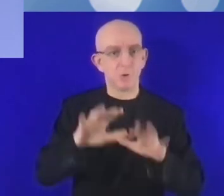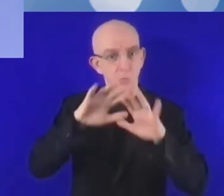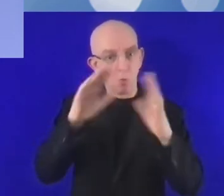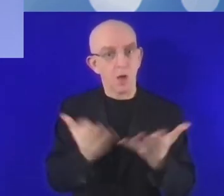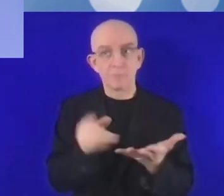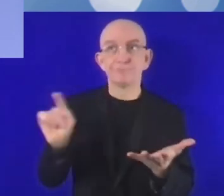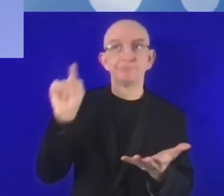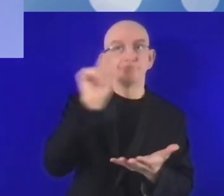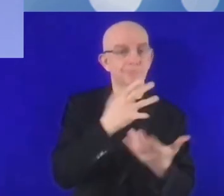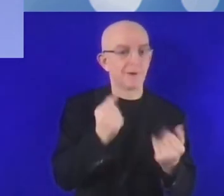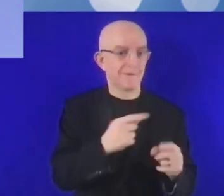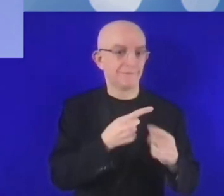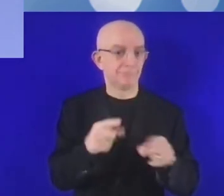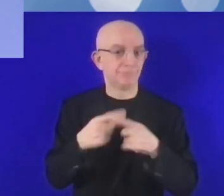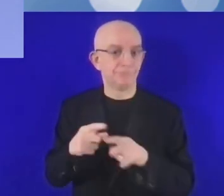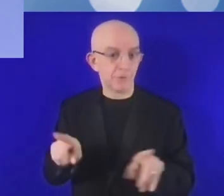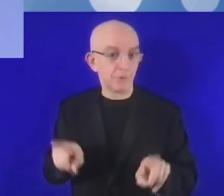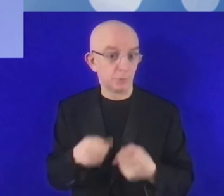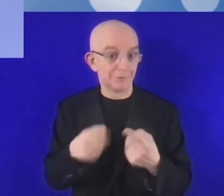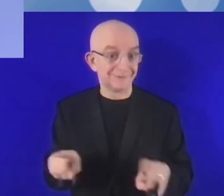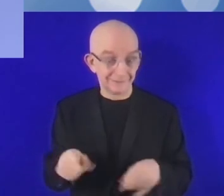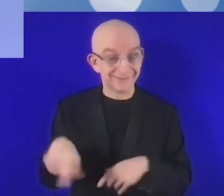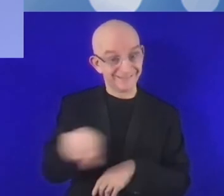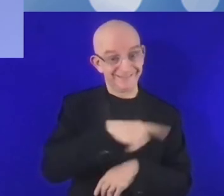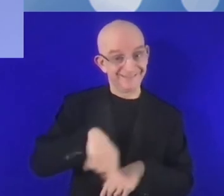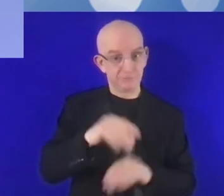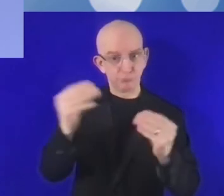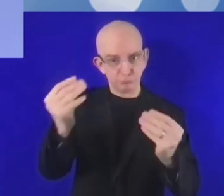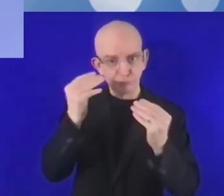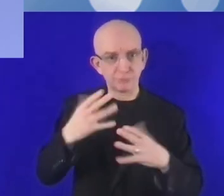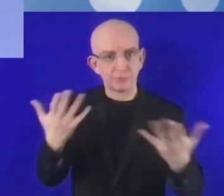gens, et dans le futur aussi les personnes adultes,